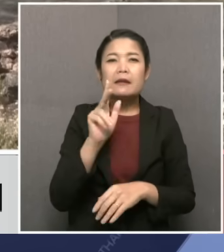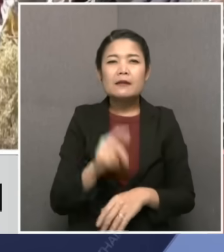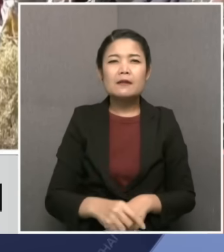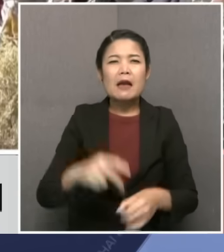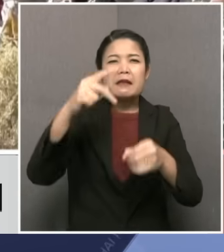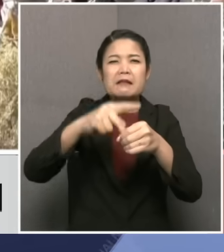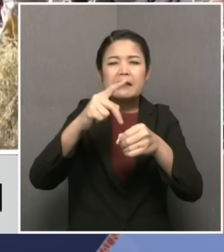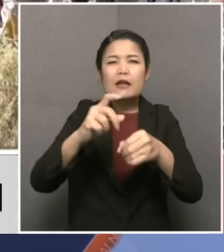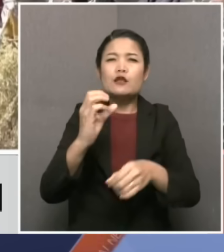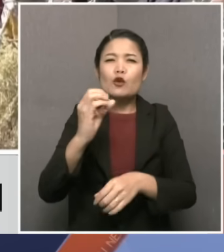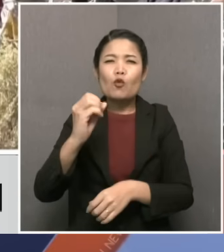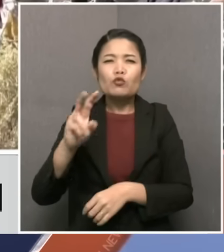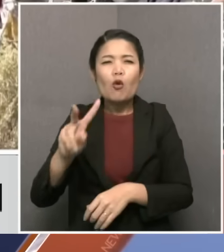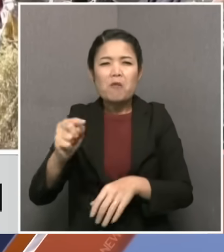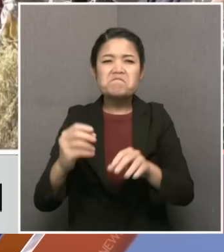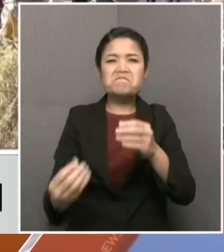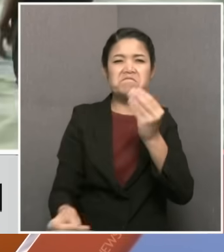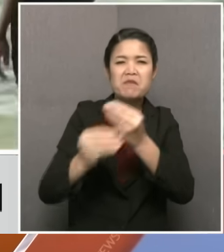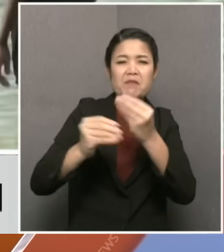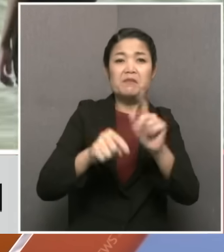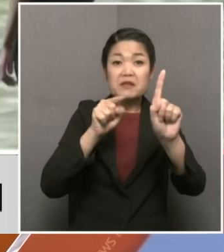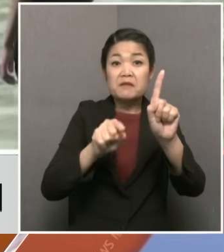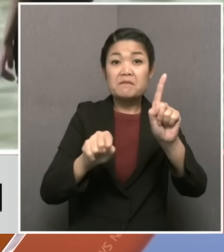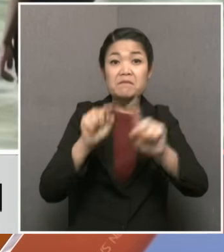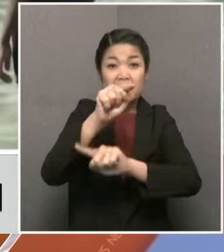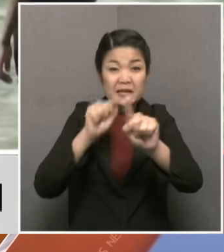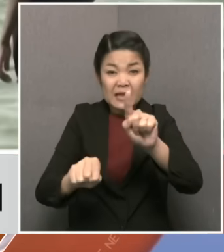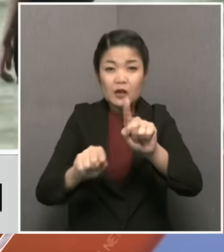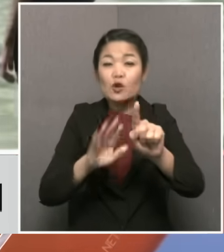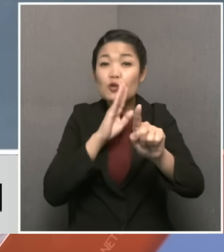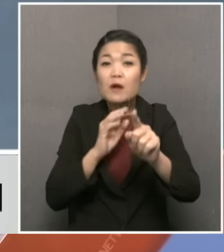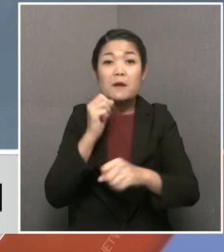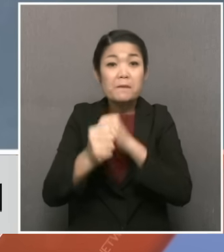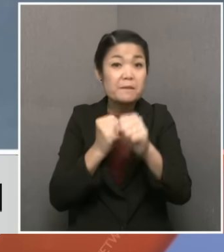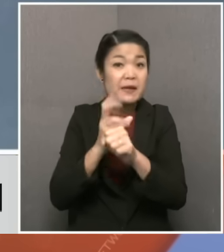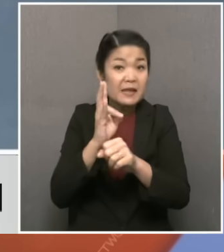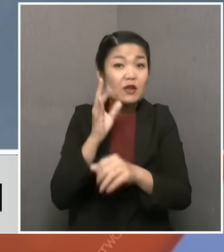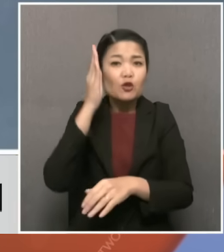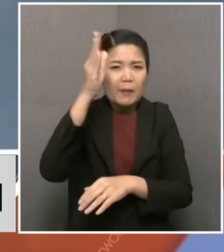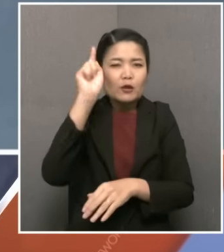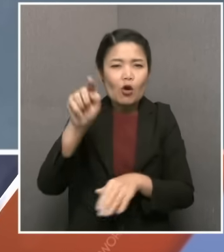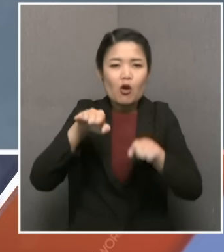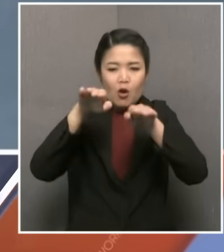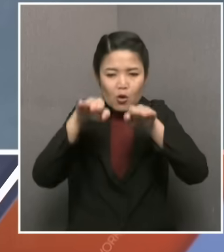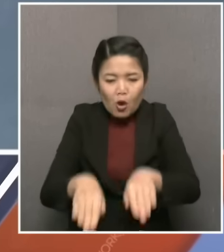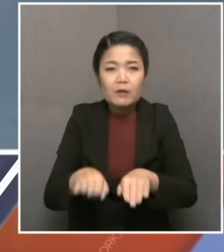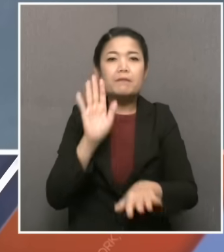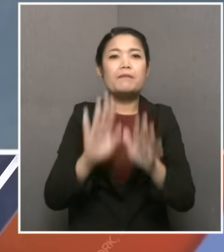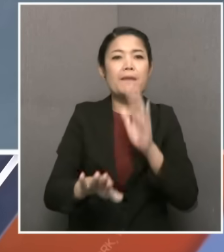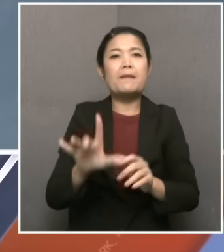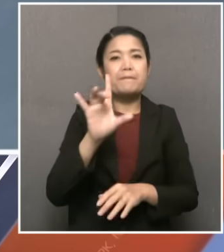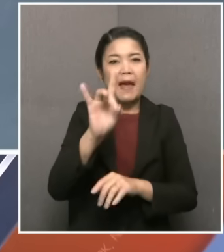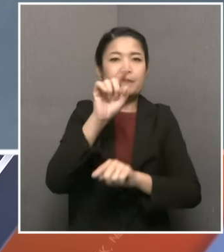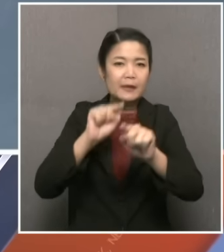ต่ อปีแต่เราจะต้องลด 50% อีก7ปีความหมายคืออะไรความหมายคือเราต้องลด 8% ต่อจ